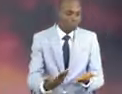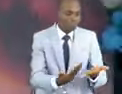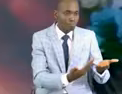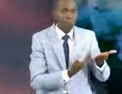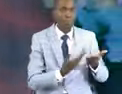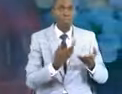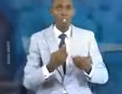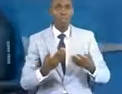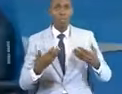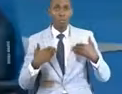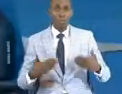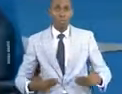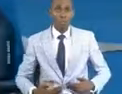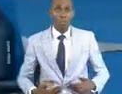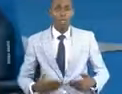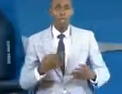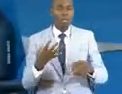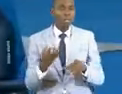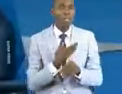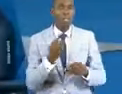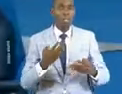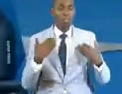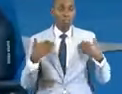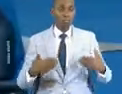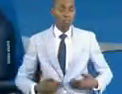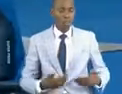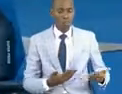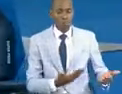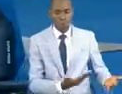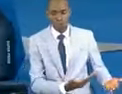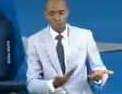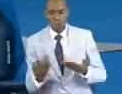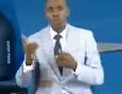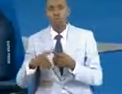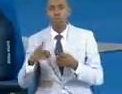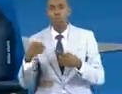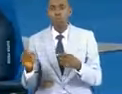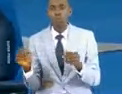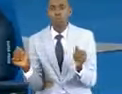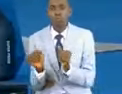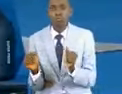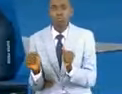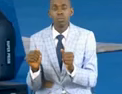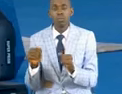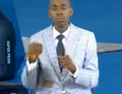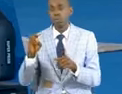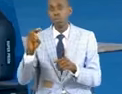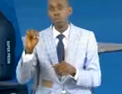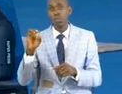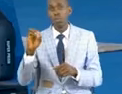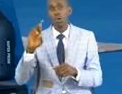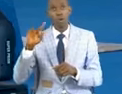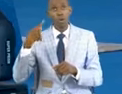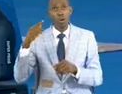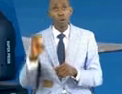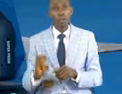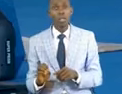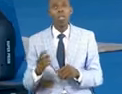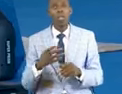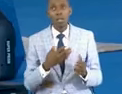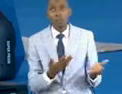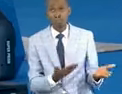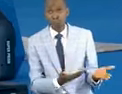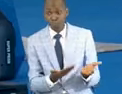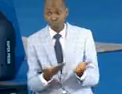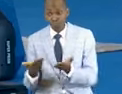ya gawa n'ebe a ga-edosa ozu ahụ. Mgbe e dowere ya n'ezi, ha wee na-akpa nkata sị, anyị chọrọ ebe a ga-adọba